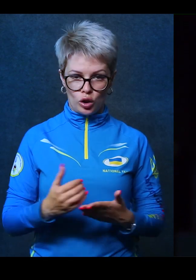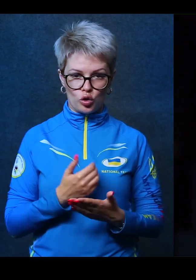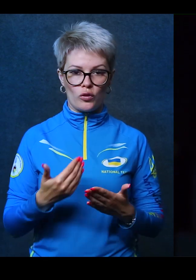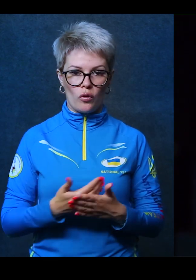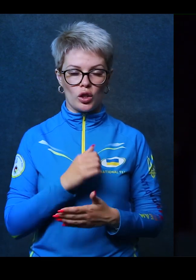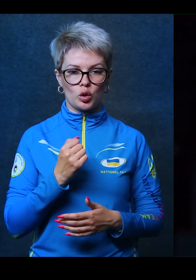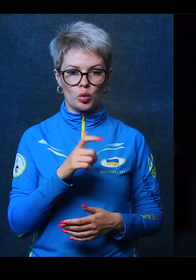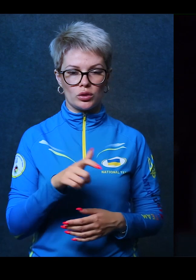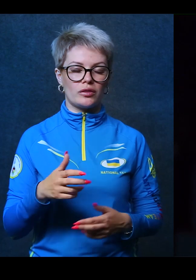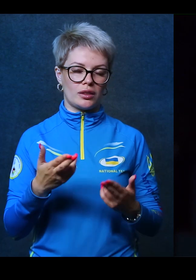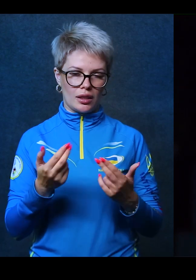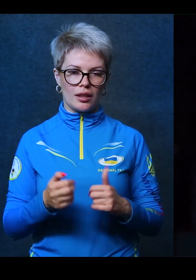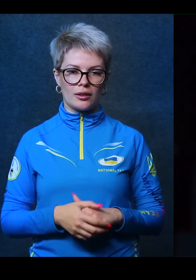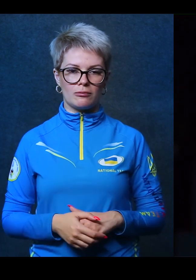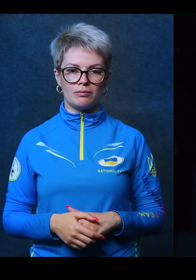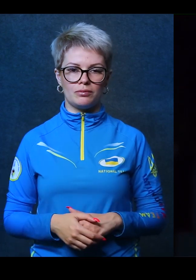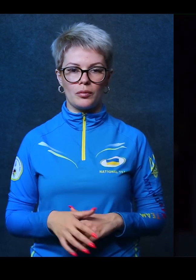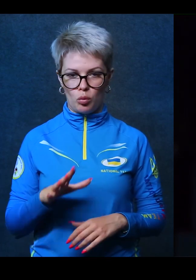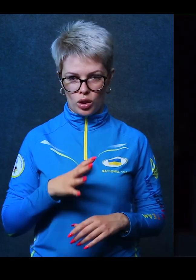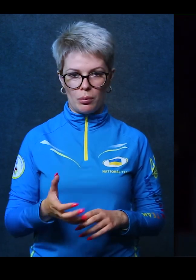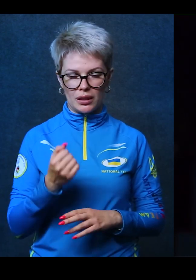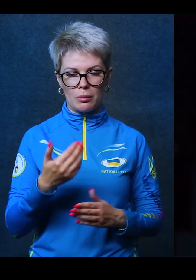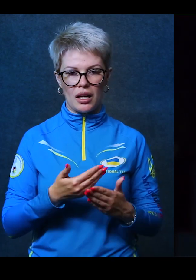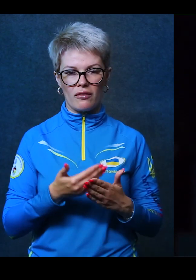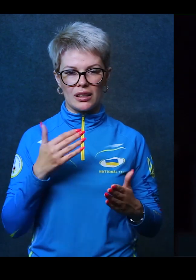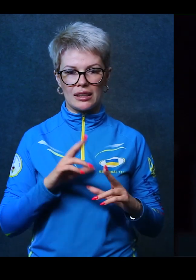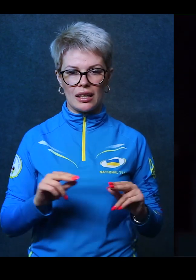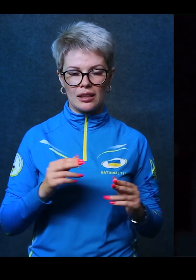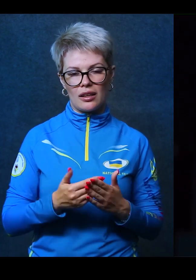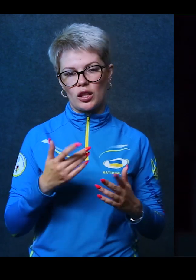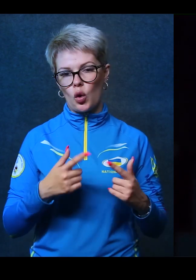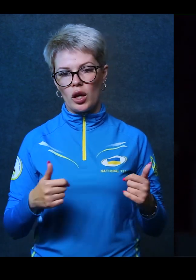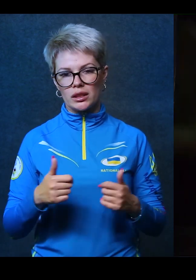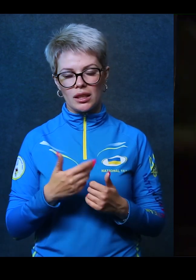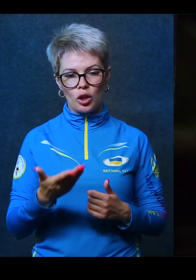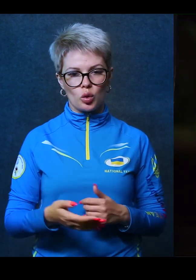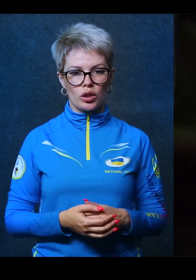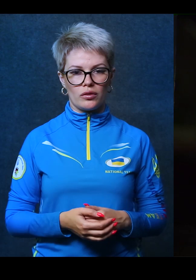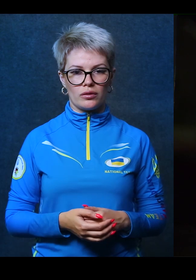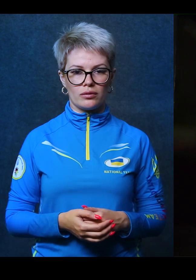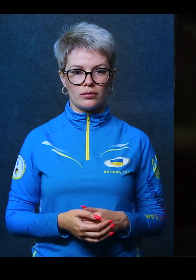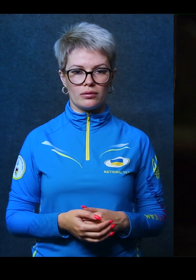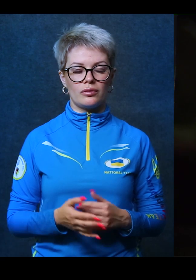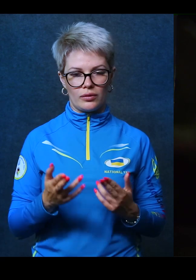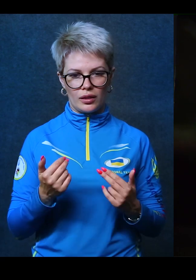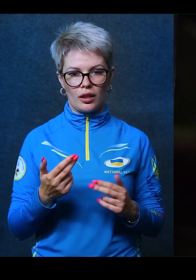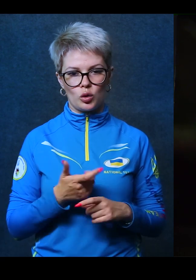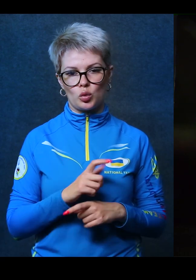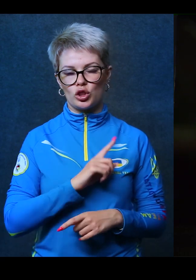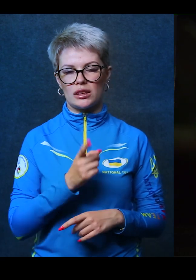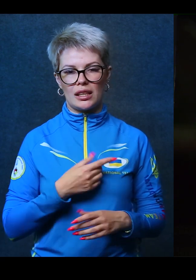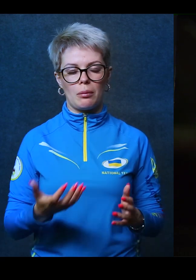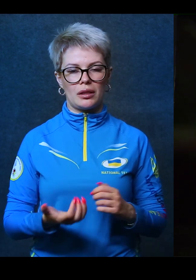нових друзів? Так. Була підтримка від тренера, можливо, від організаторів? Так, дуже